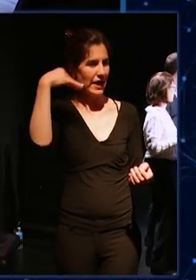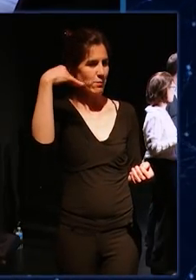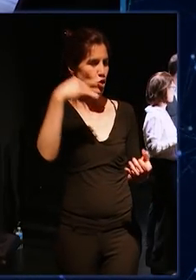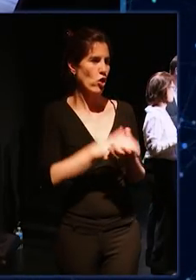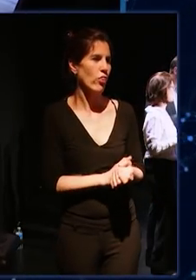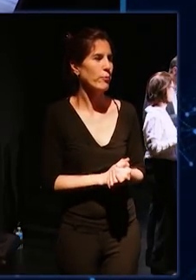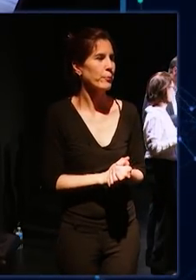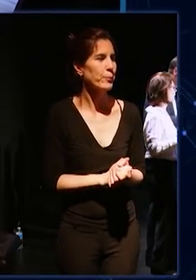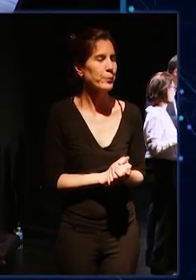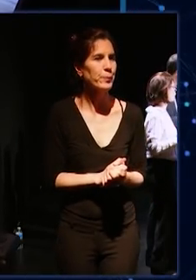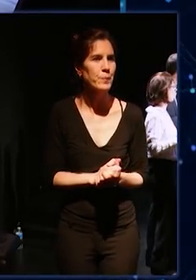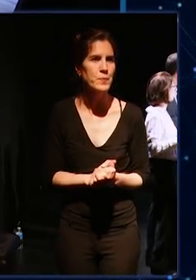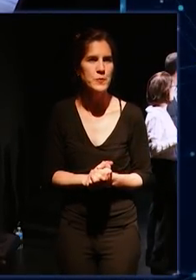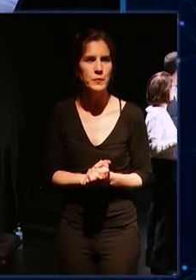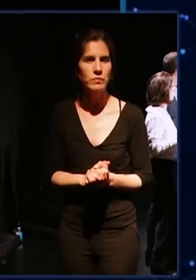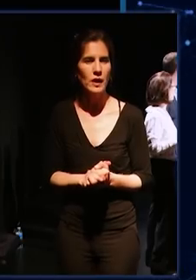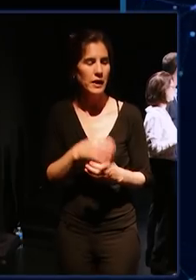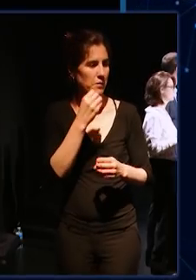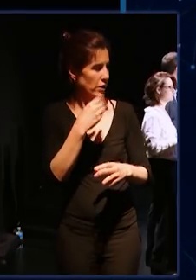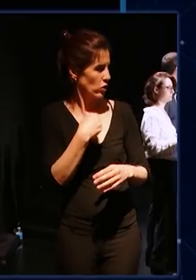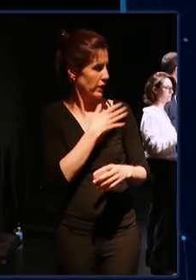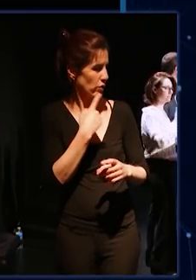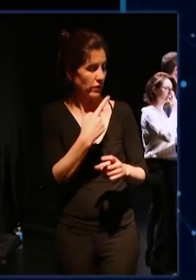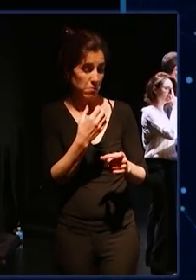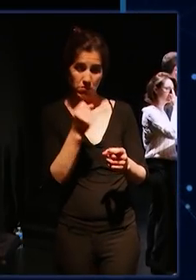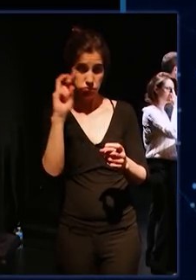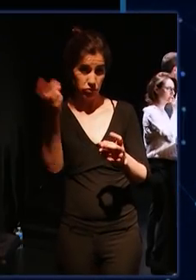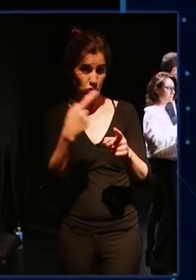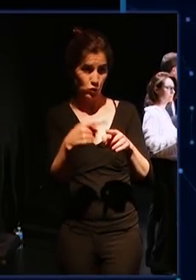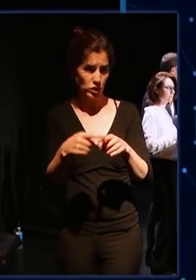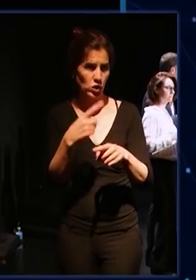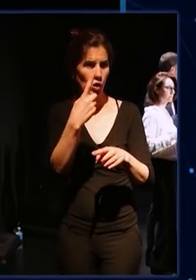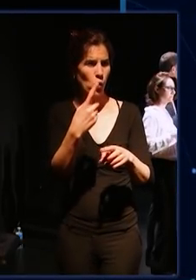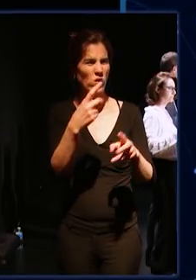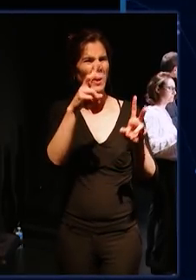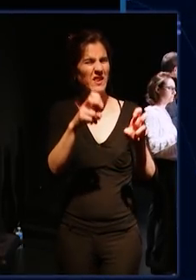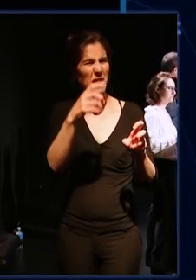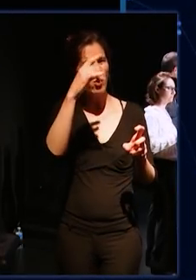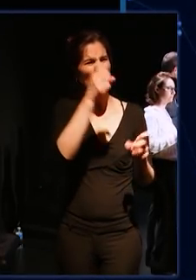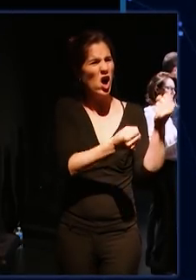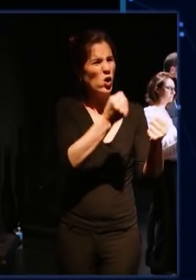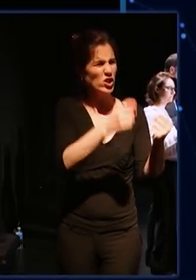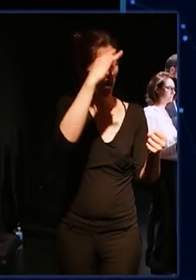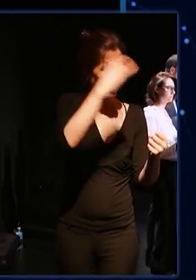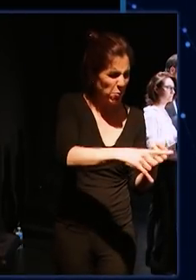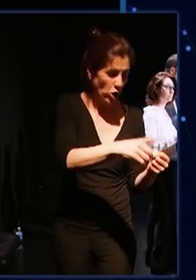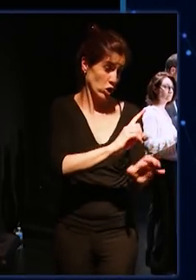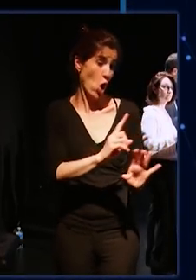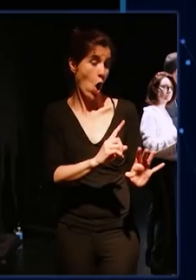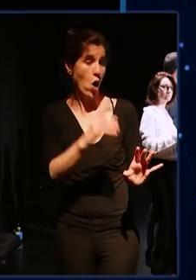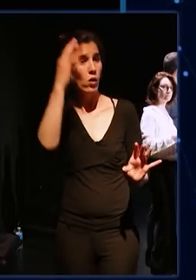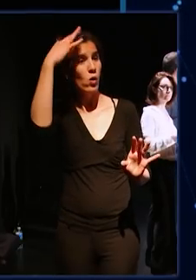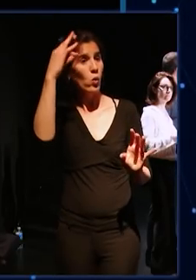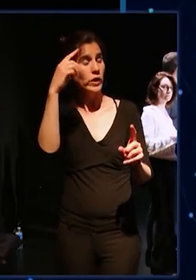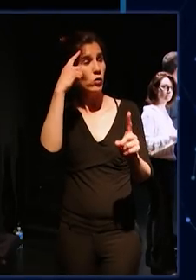Sí, jo? Vale. Volia dir diverses coses. En primer lloc, no és una qüestió de demonitzar el cotxe, és una qüestió de deixar de fer